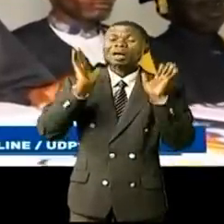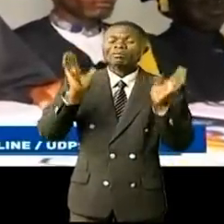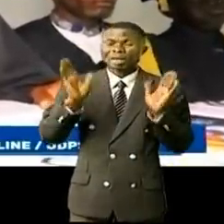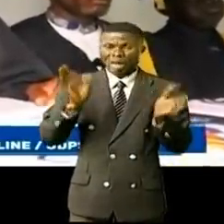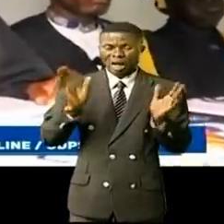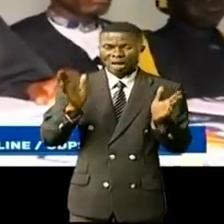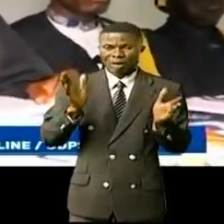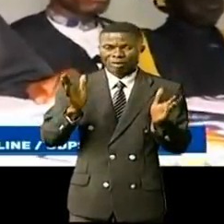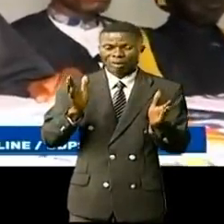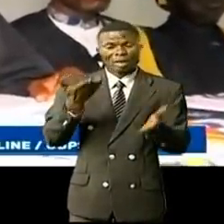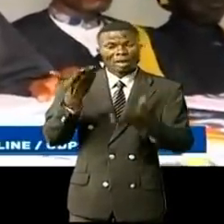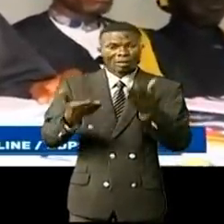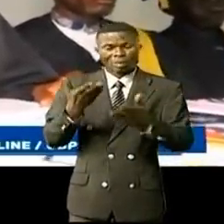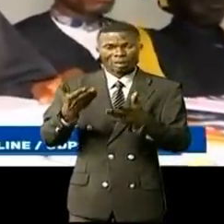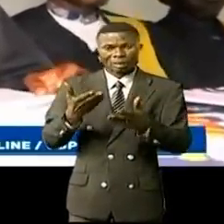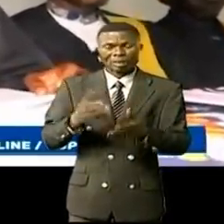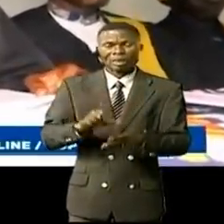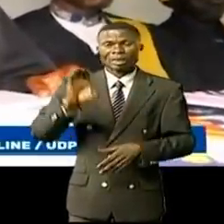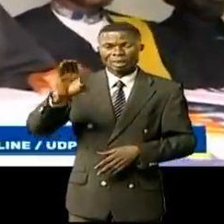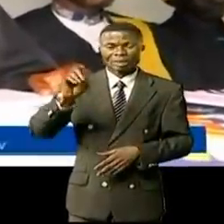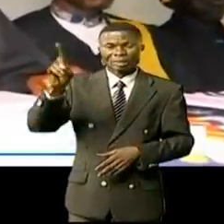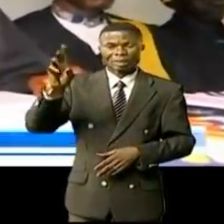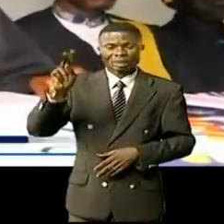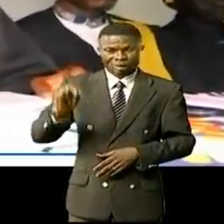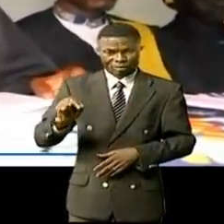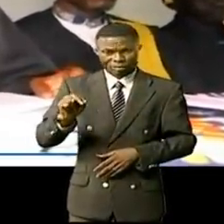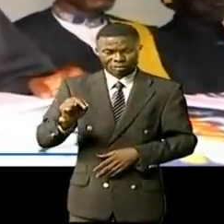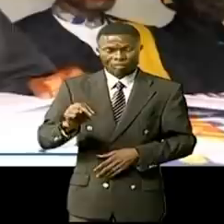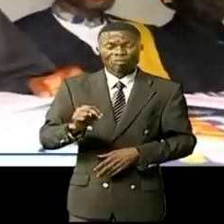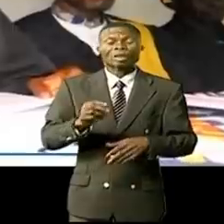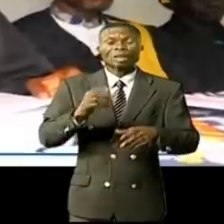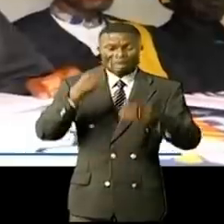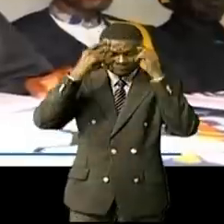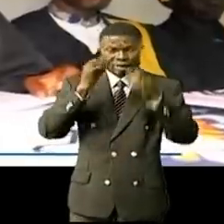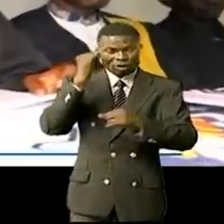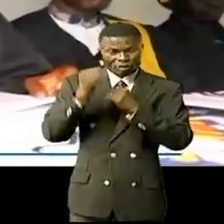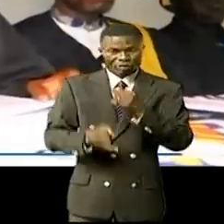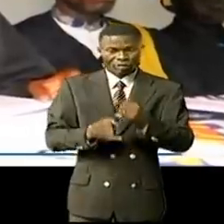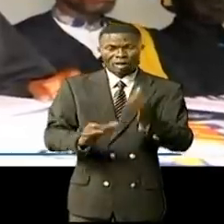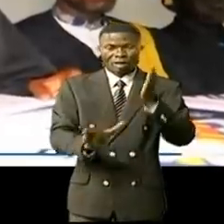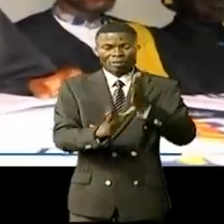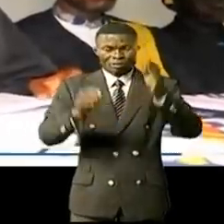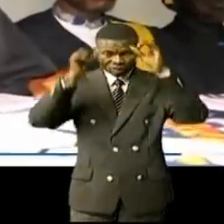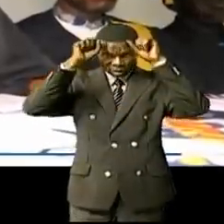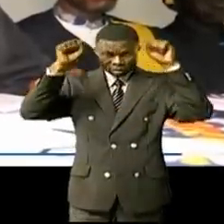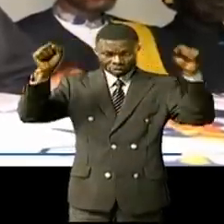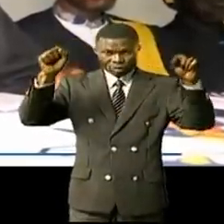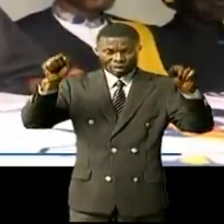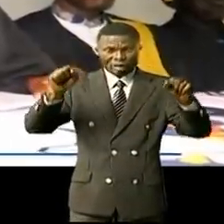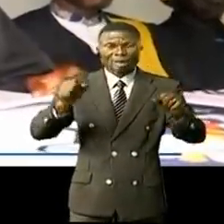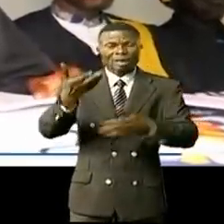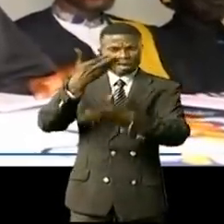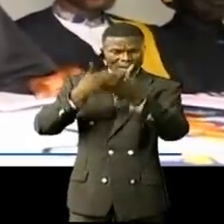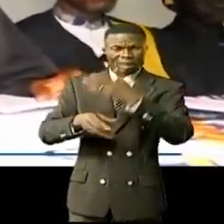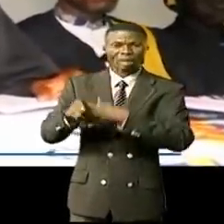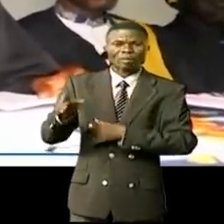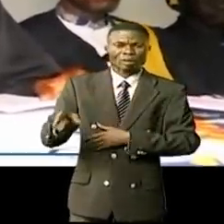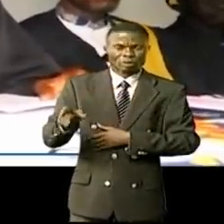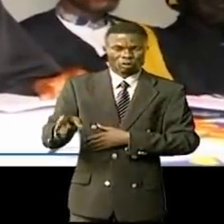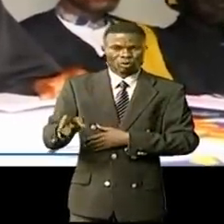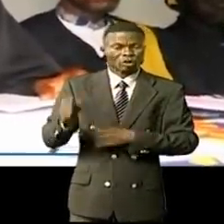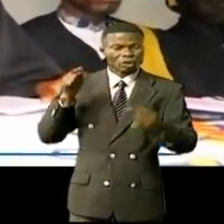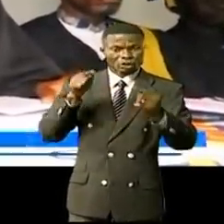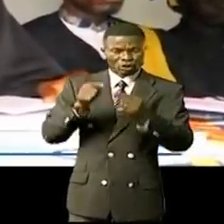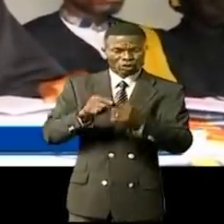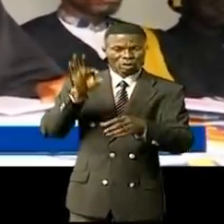seront pris en compte par la CND. En attendant de nouvelles dispositions, le vice-président Augustin Bamuseya fera l'intérim du président